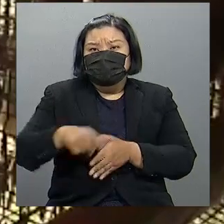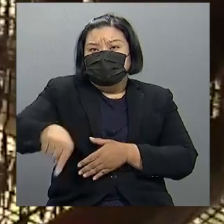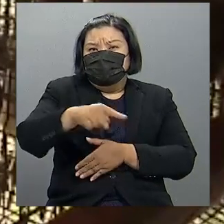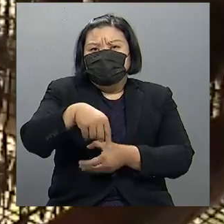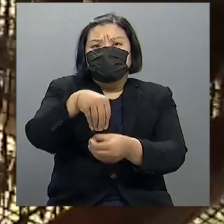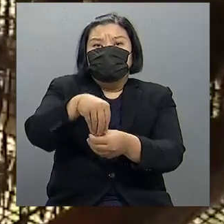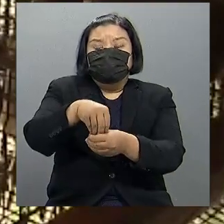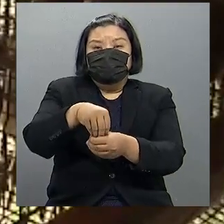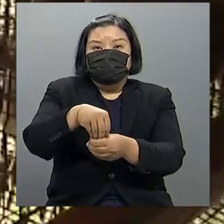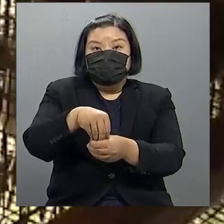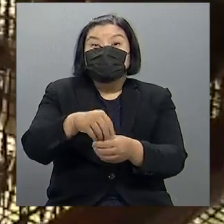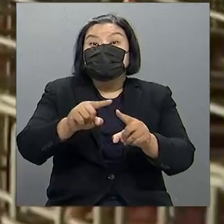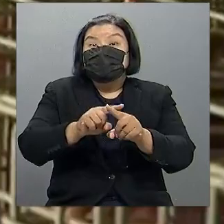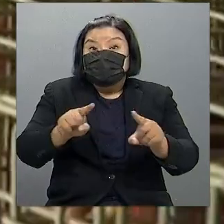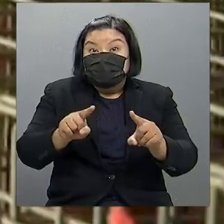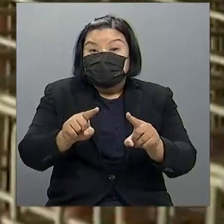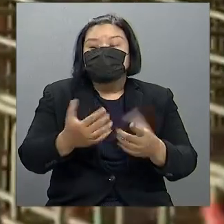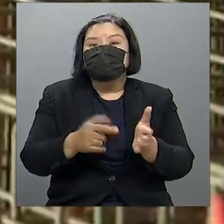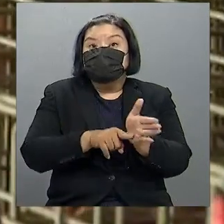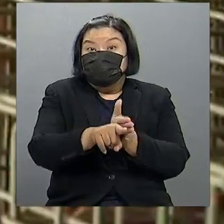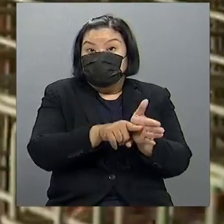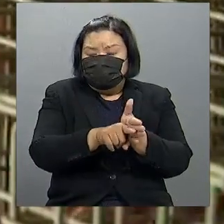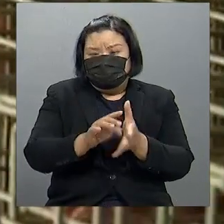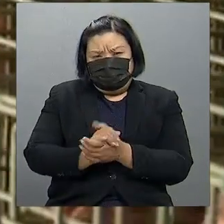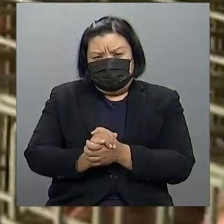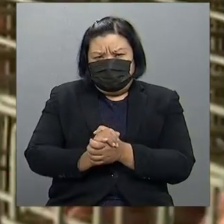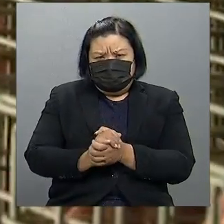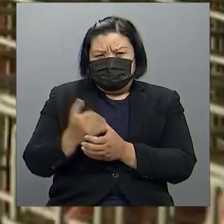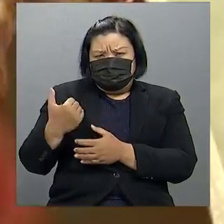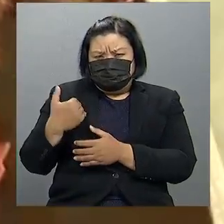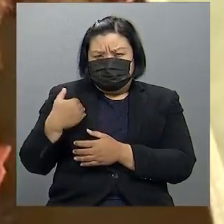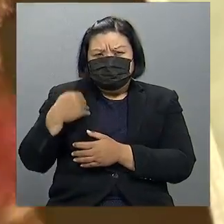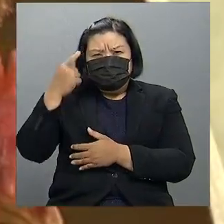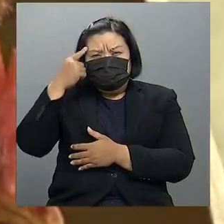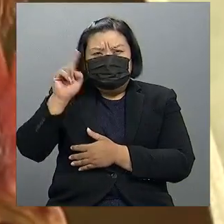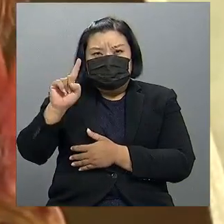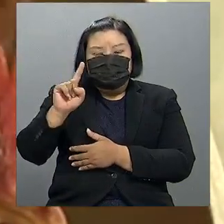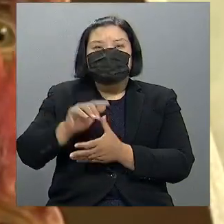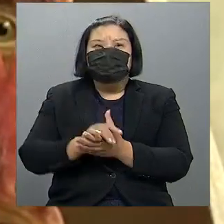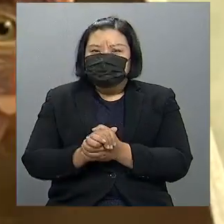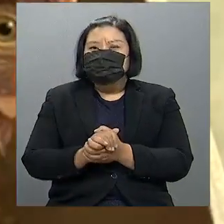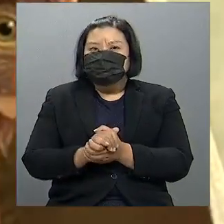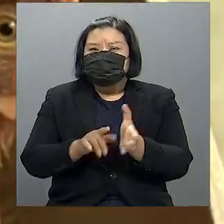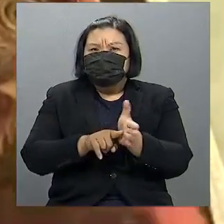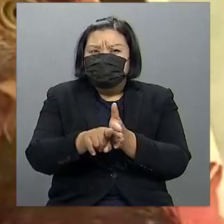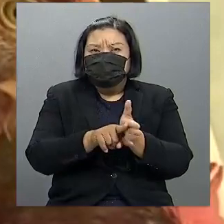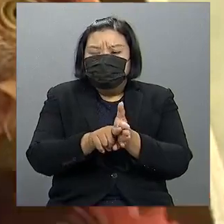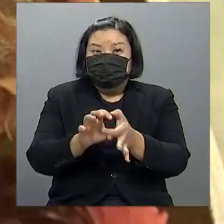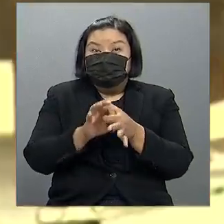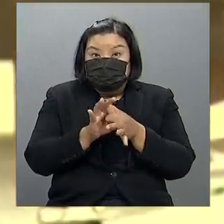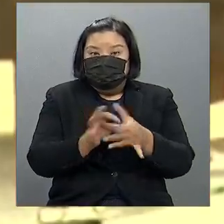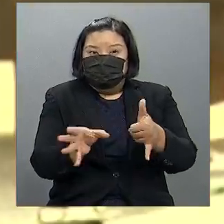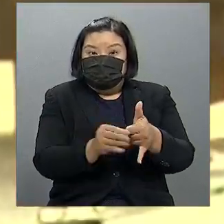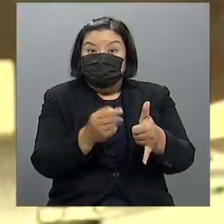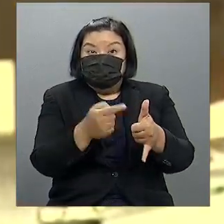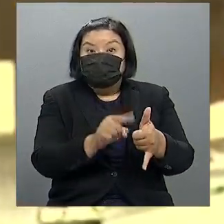นึงครับตัวนี้ที่เราทราบมานะครับมันเป็นลักษณะของโรคพาโธเจนิกเราไม่พบว่าพวกนี้จะมีความสามารถในการทำให้ไก่ตายหรือว่าทำให้เกิดความสูญเสียที่รุ